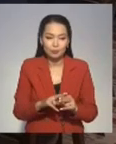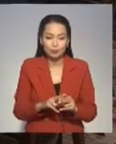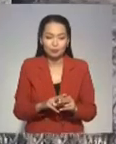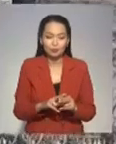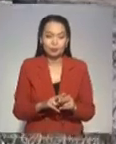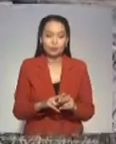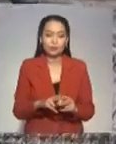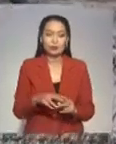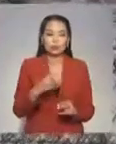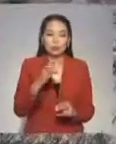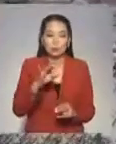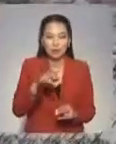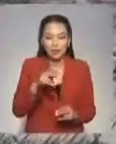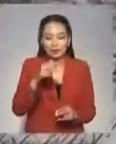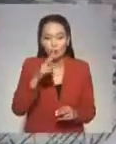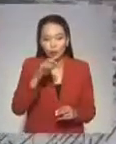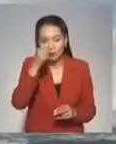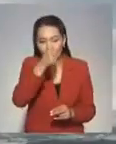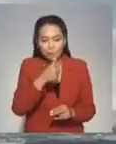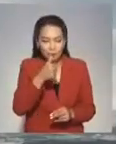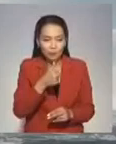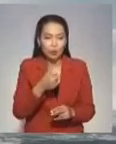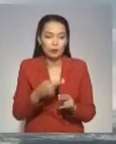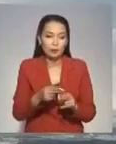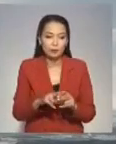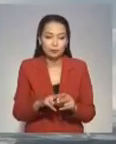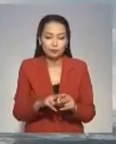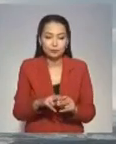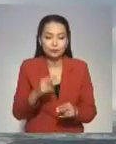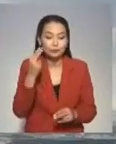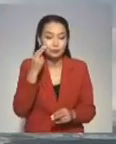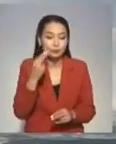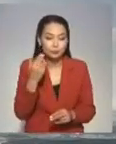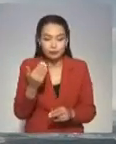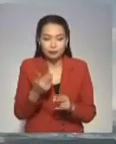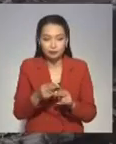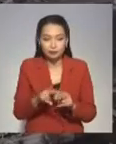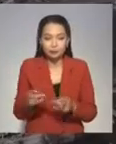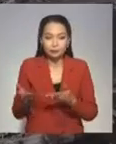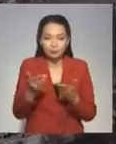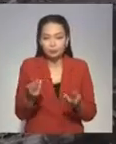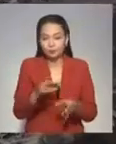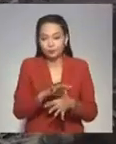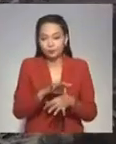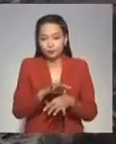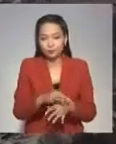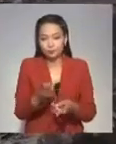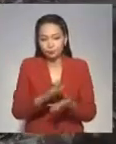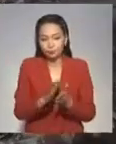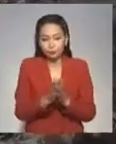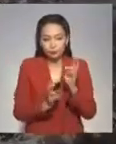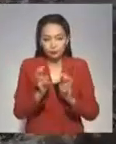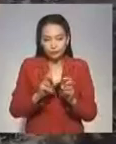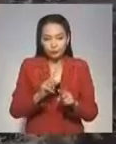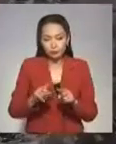год. Энергетика всегда представляла особый интерес для влиятельных китайских промышленных гигантов. Итогом переговоров стал медиплавильный завод, который